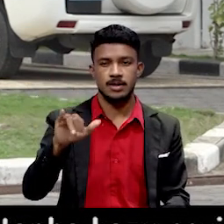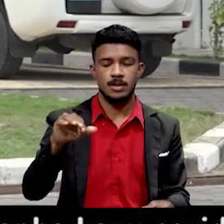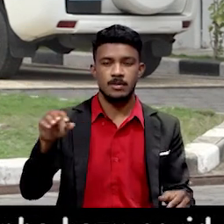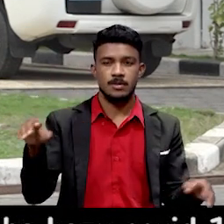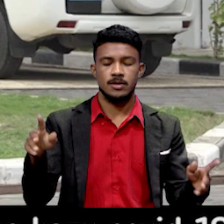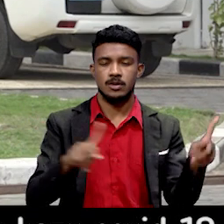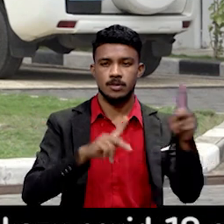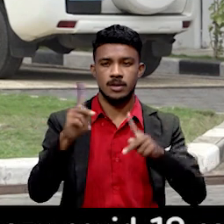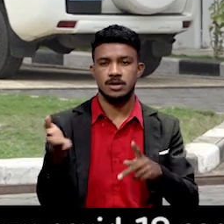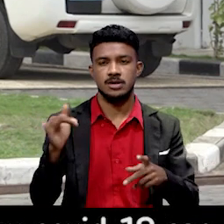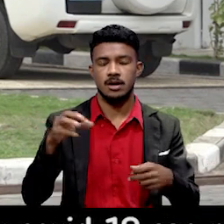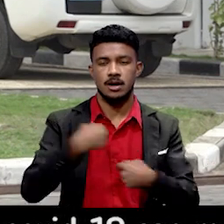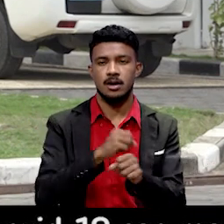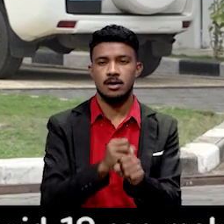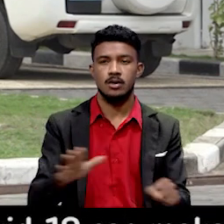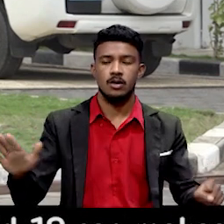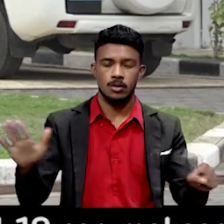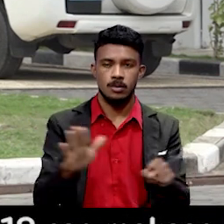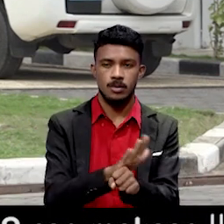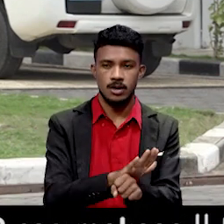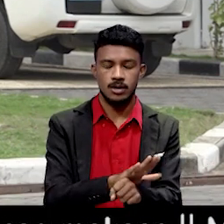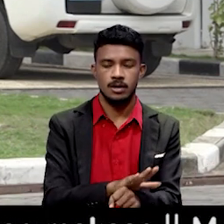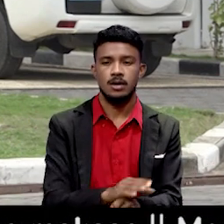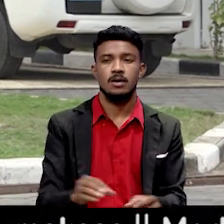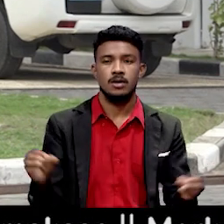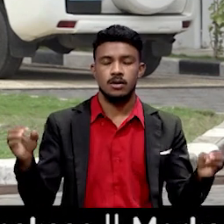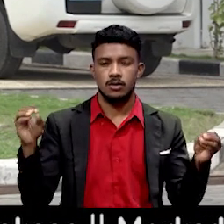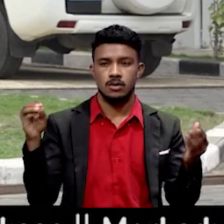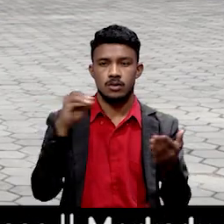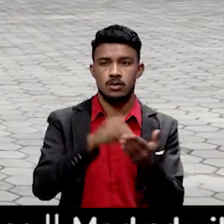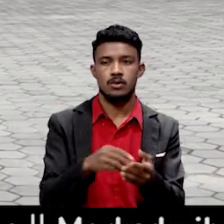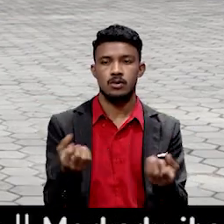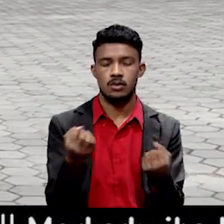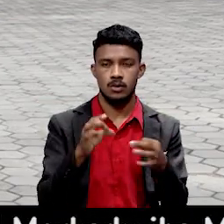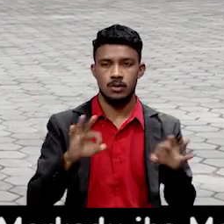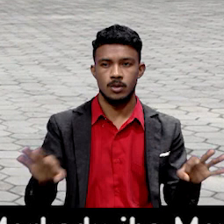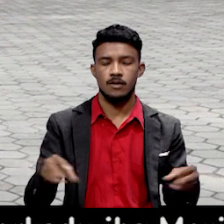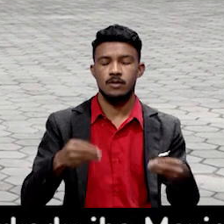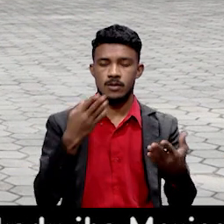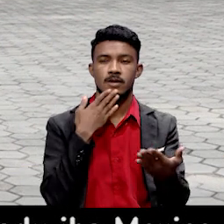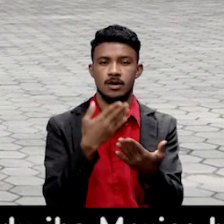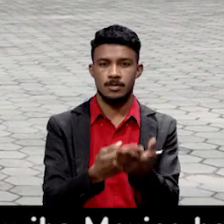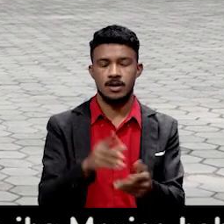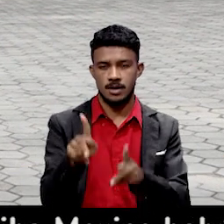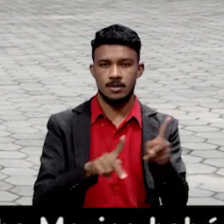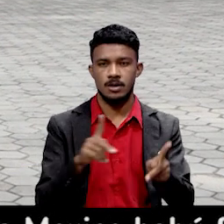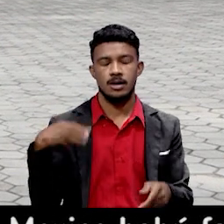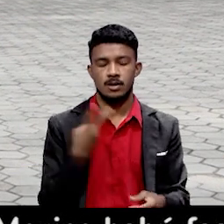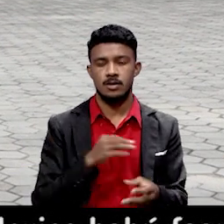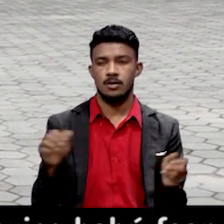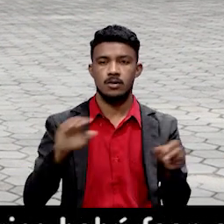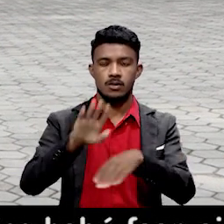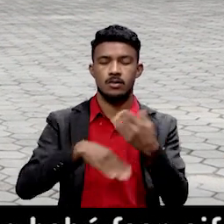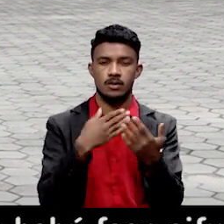halo se completa torohan bele beneficia komunidade. No ita ho tu iha responsabilidade, atu garante